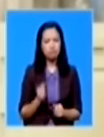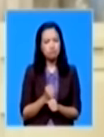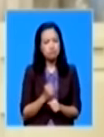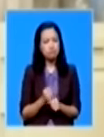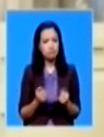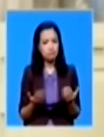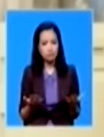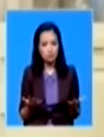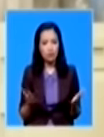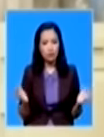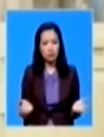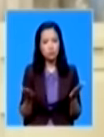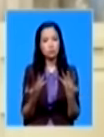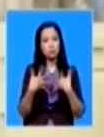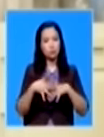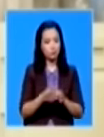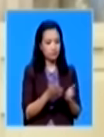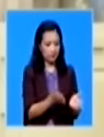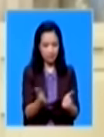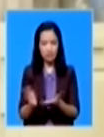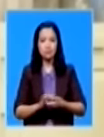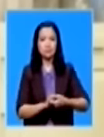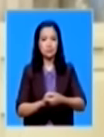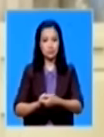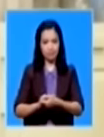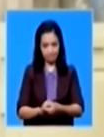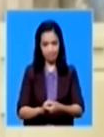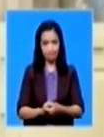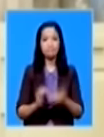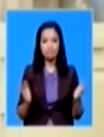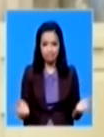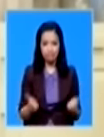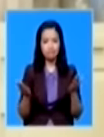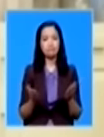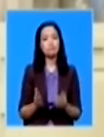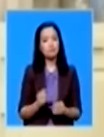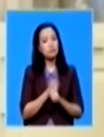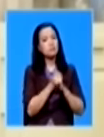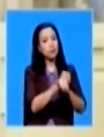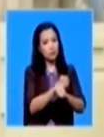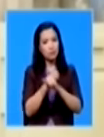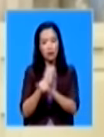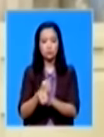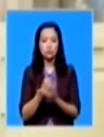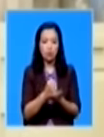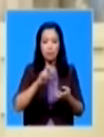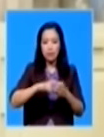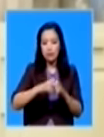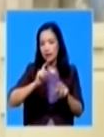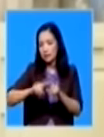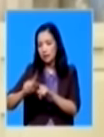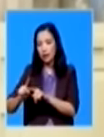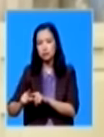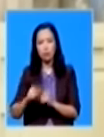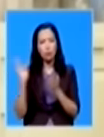จะส่งเสริมการมีส่วนร่วมของทุกภาคส่วนโดยเฉพาะยิ่งเรื่องของการอะไรป้องกันบรรเทาช่วยเหลือภัยพิบัติที่มันจะเกิดขึ้นในพายุ